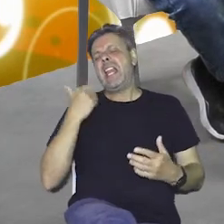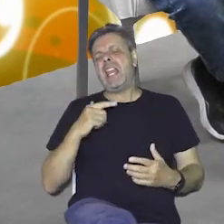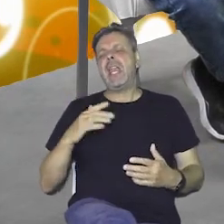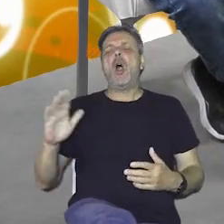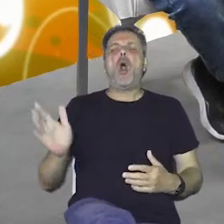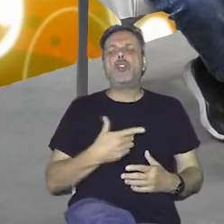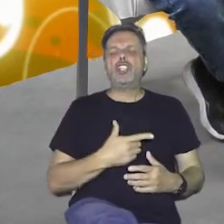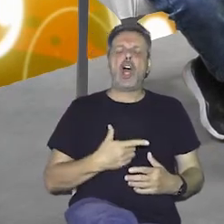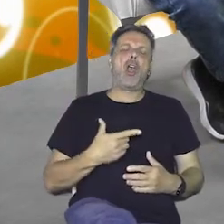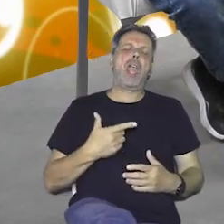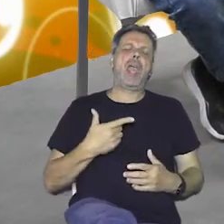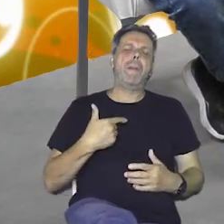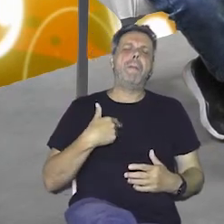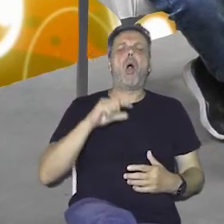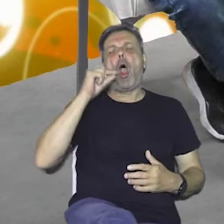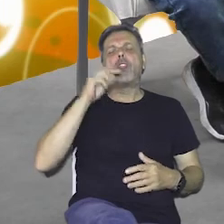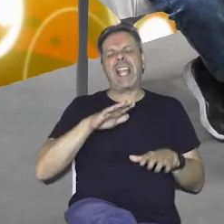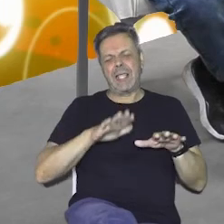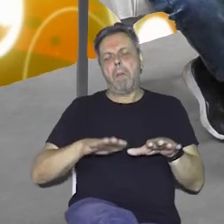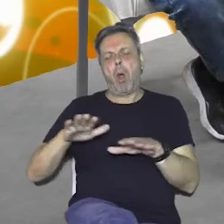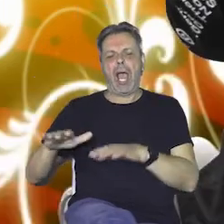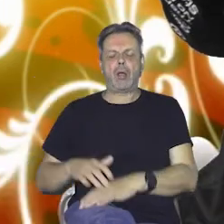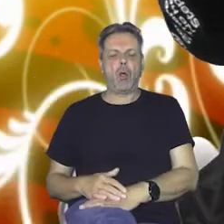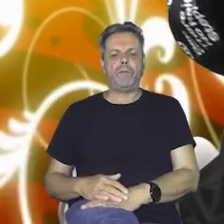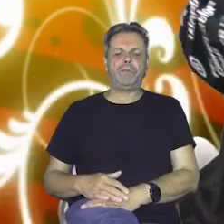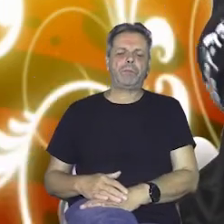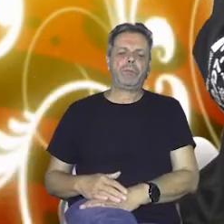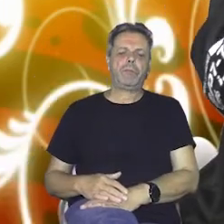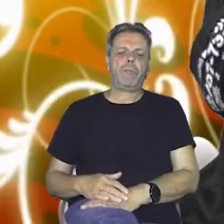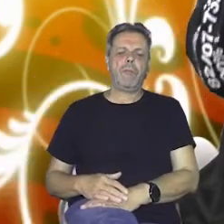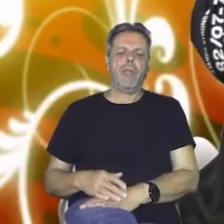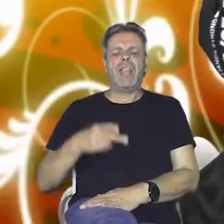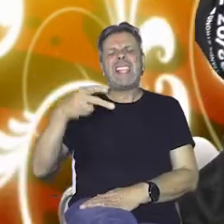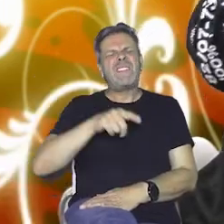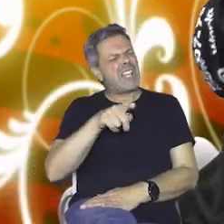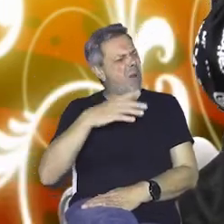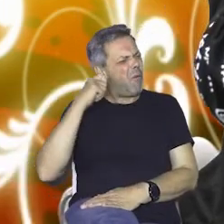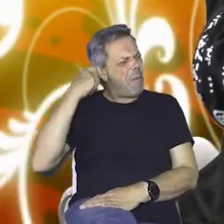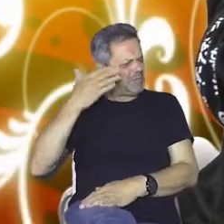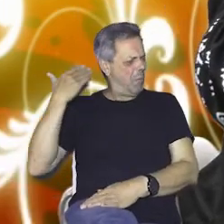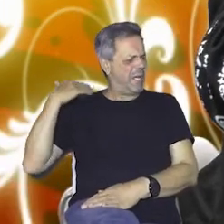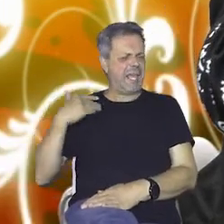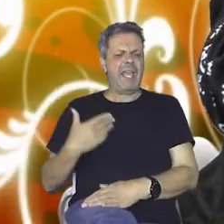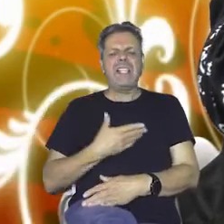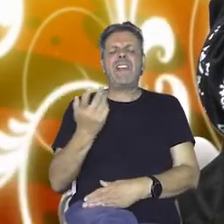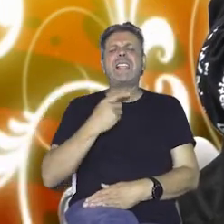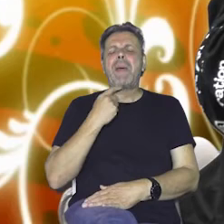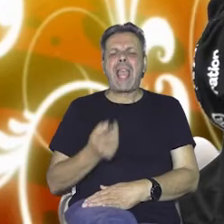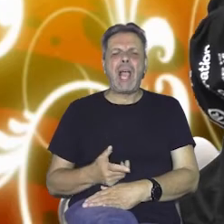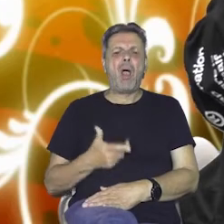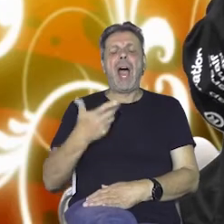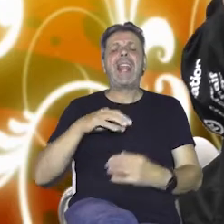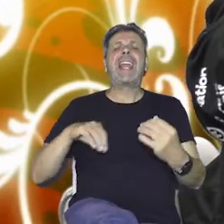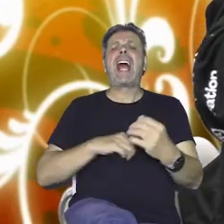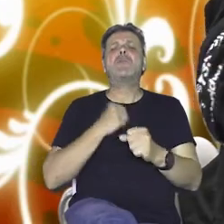Dva nasu neki je nazivaju tako. Samo bi, još samo da se vratim na ovu pjesmu, sve sam spomenuo, sam nisam rekao da je glazbu